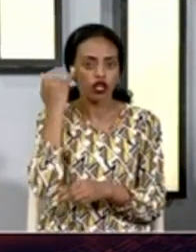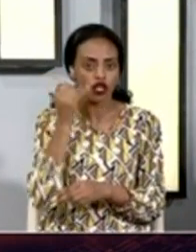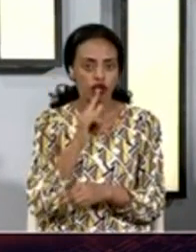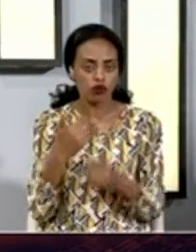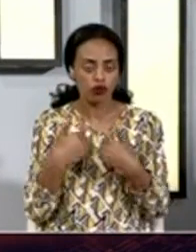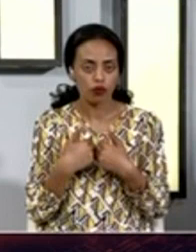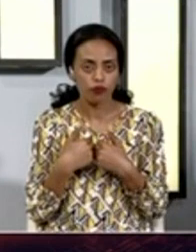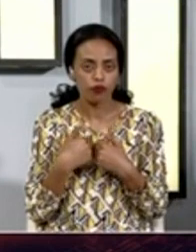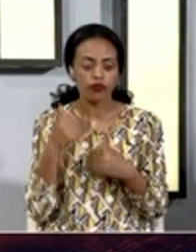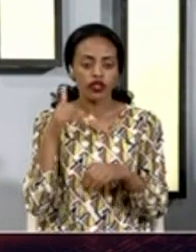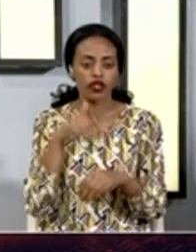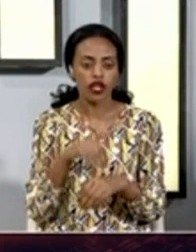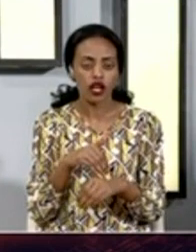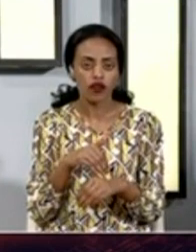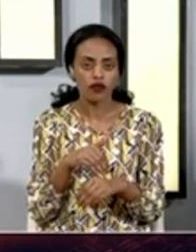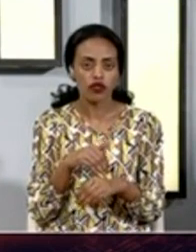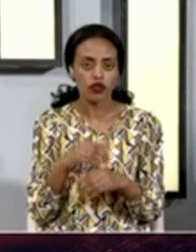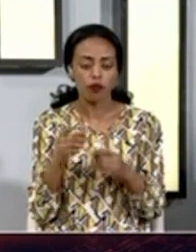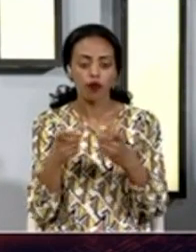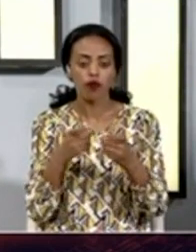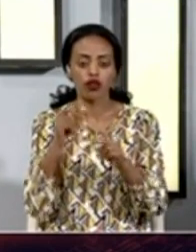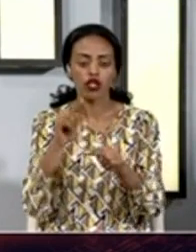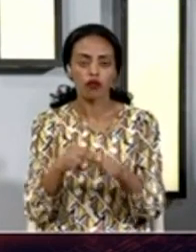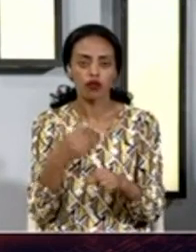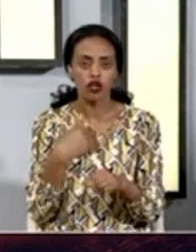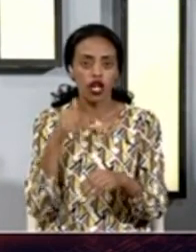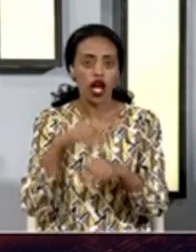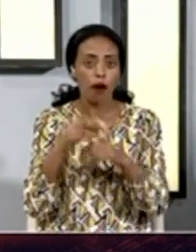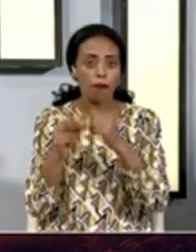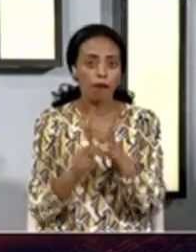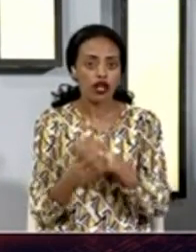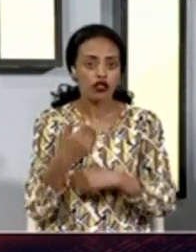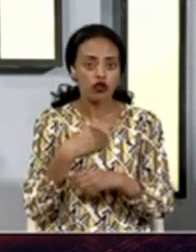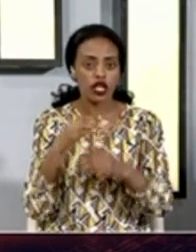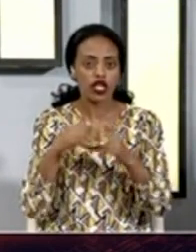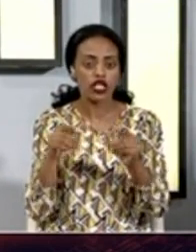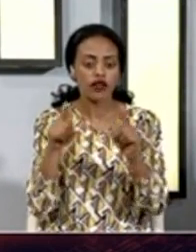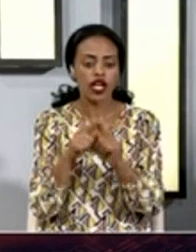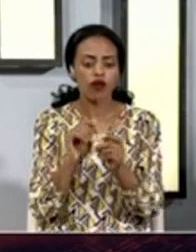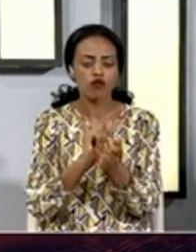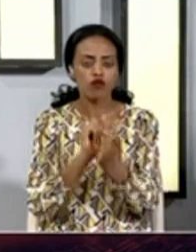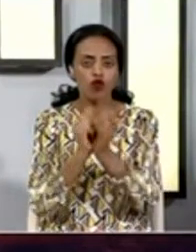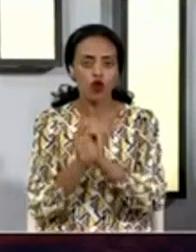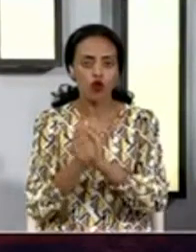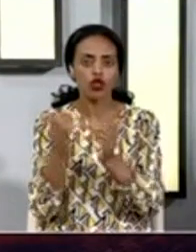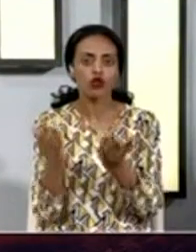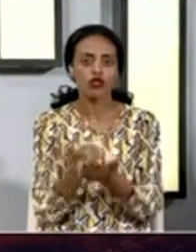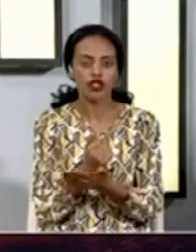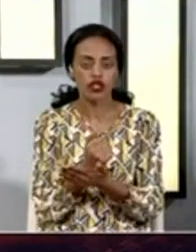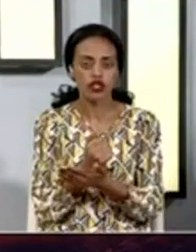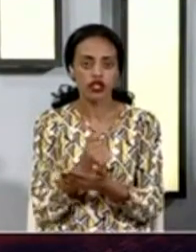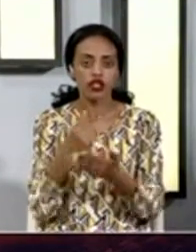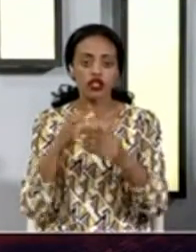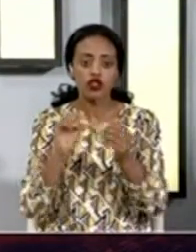እዚ እውን ኣብቲ መምርሒ ተቐሚጡ ኣሎ ማለት እዩ። ኣብ ባንኪ ዘሎ ገንዘብ ከም ዝተቐየረ ይውሰድ። ቅርሺ ብዘይ